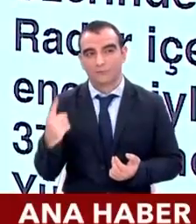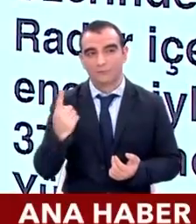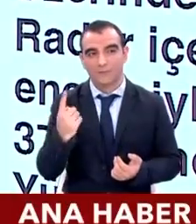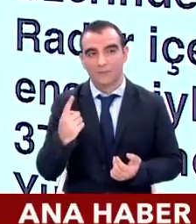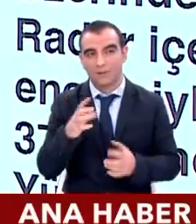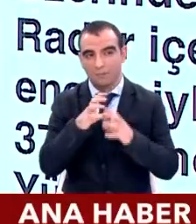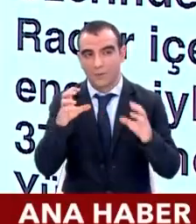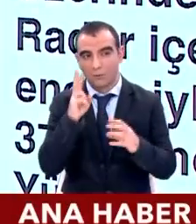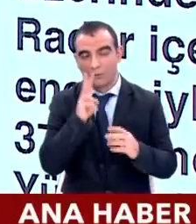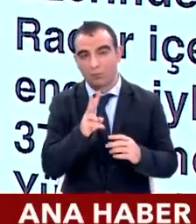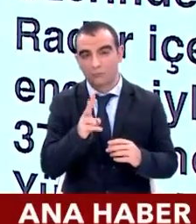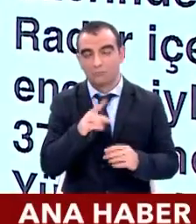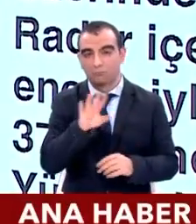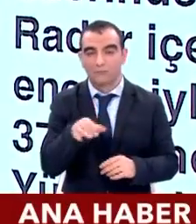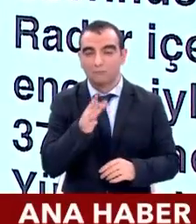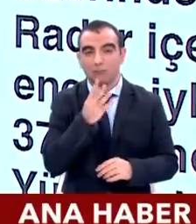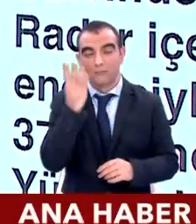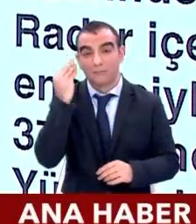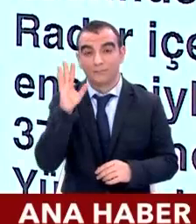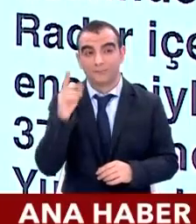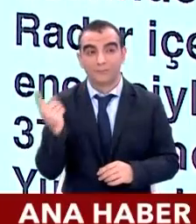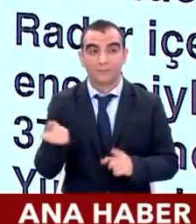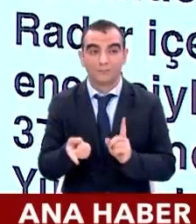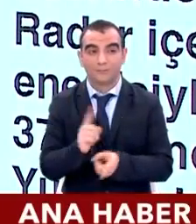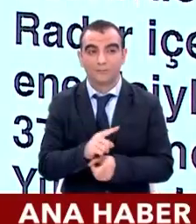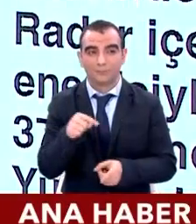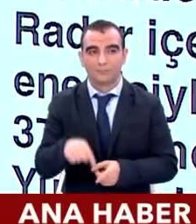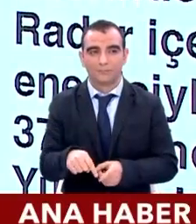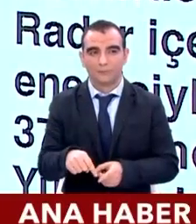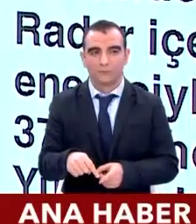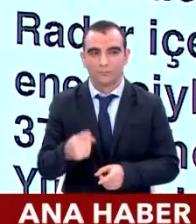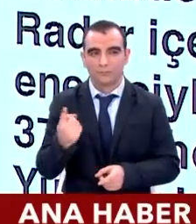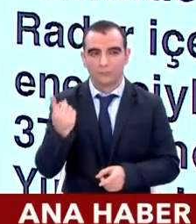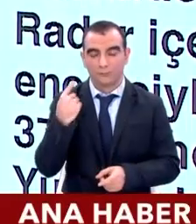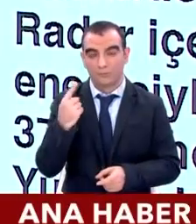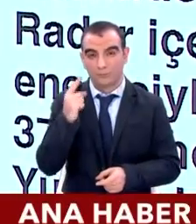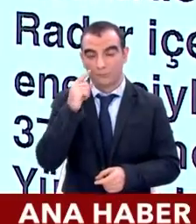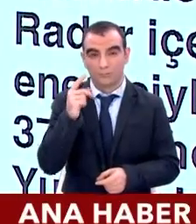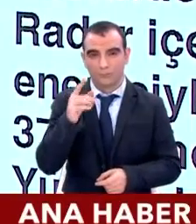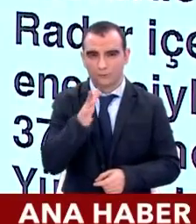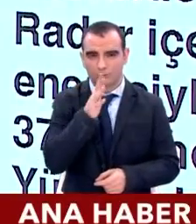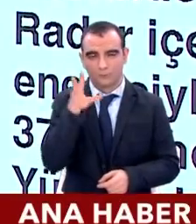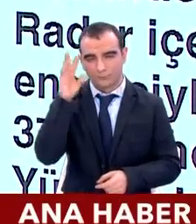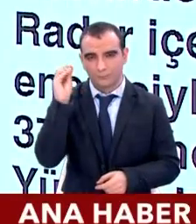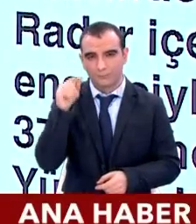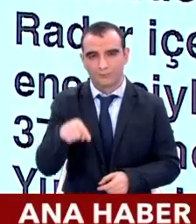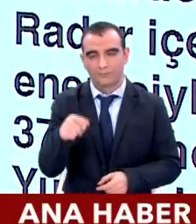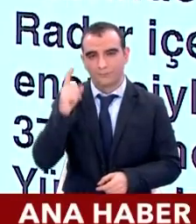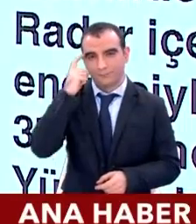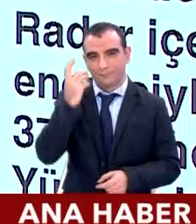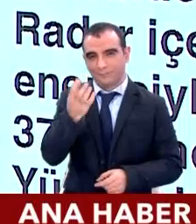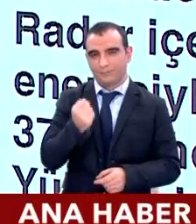falandır bu değişik falan demişler sonra Tabii uyandılar dün gece fark ettiler istihbarat edilmesini